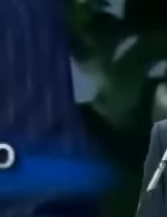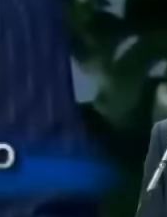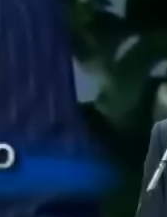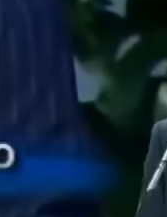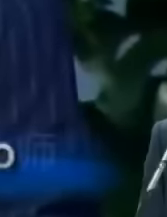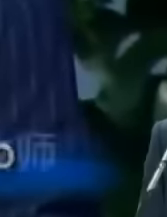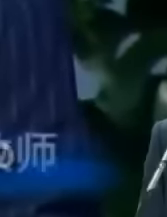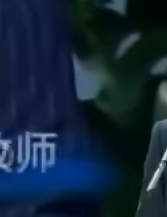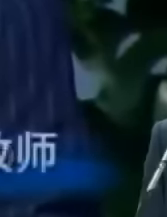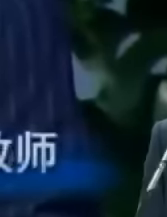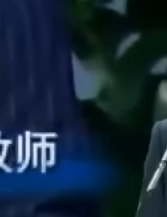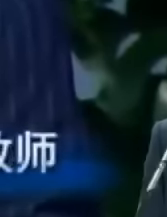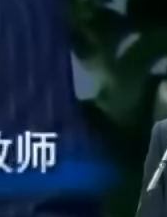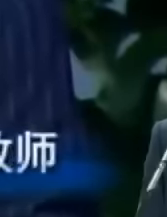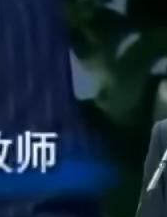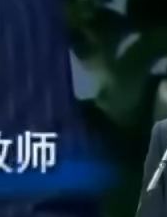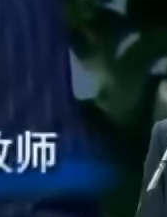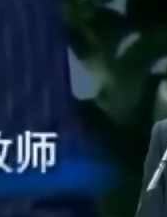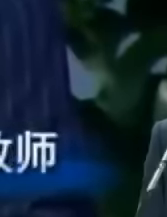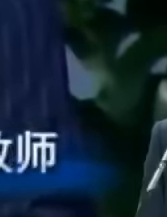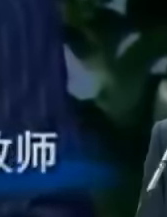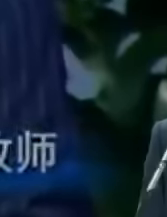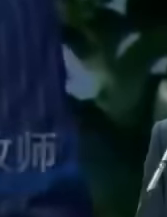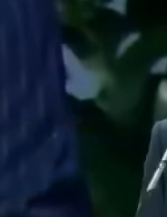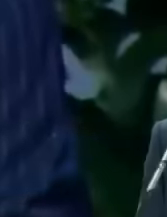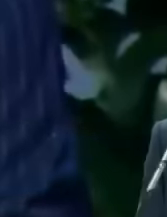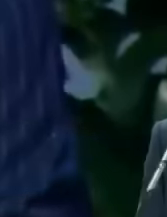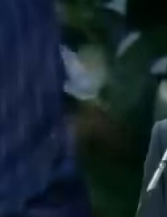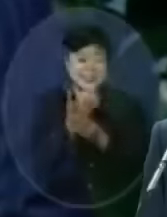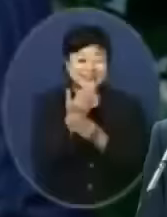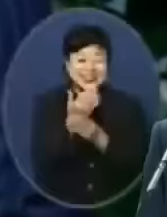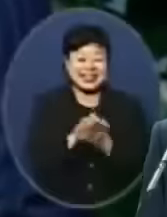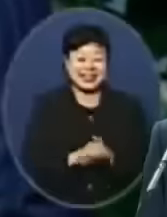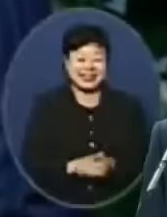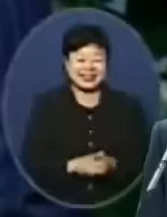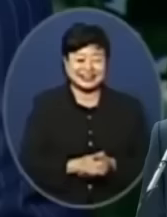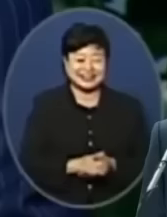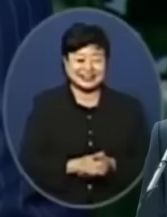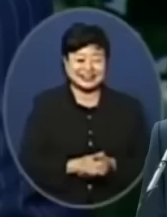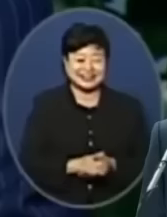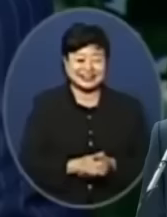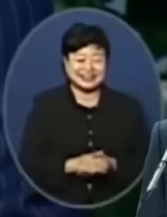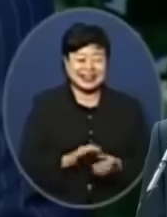희망이 있습니다. 기적이 일어납니다.